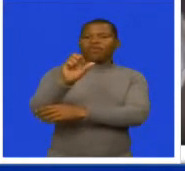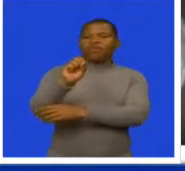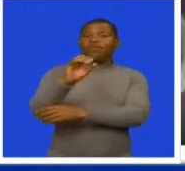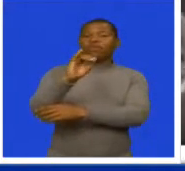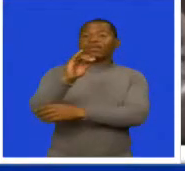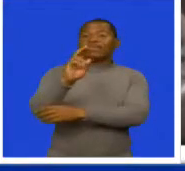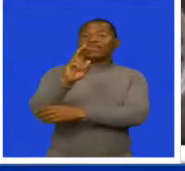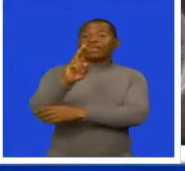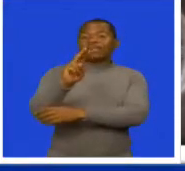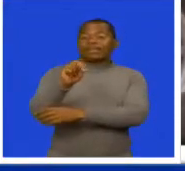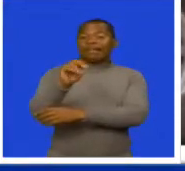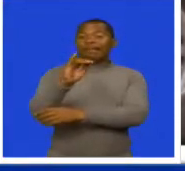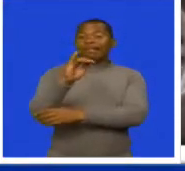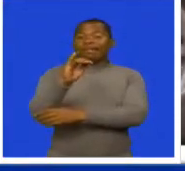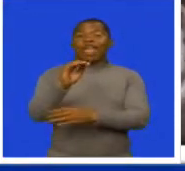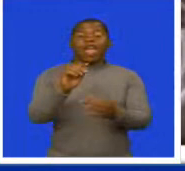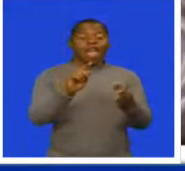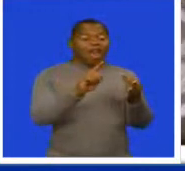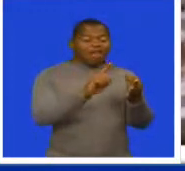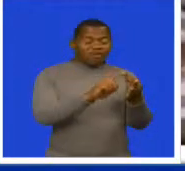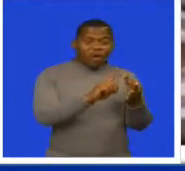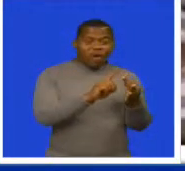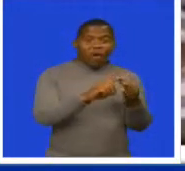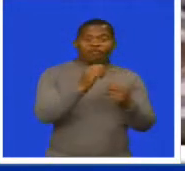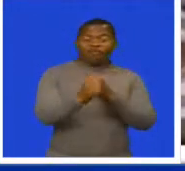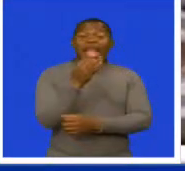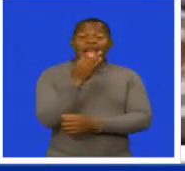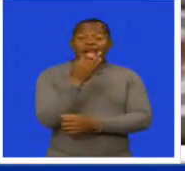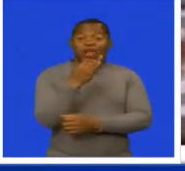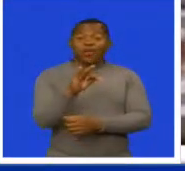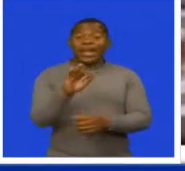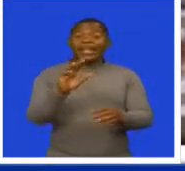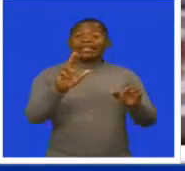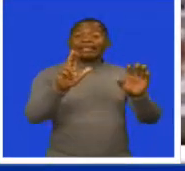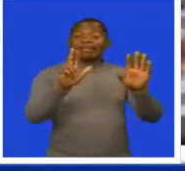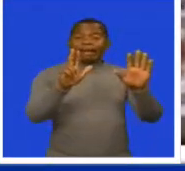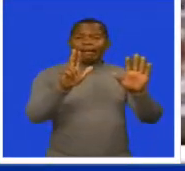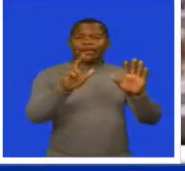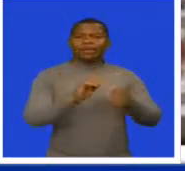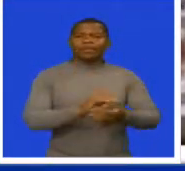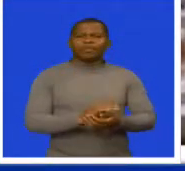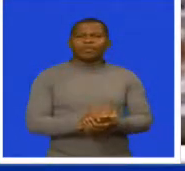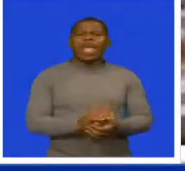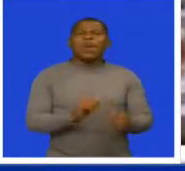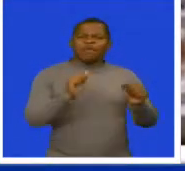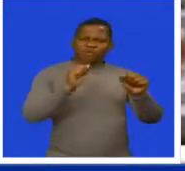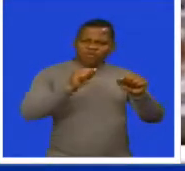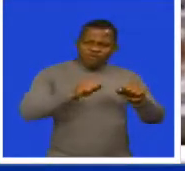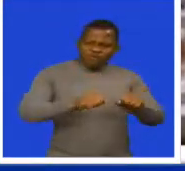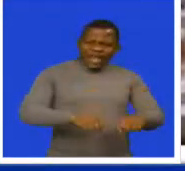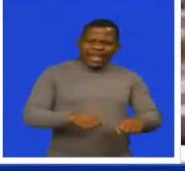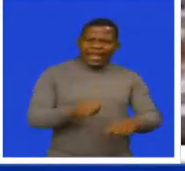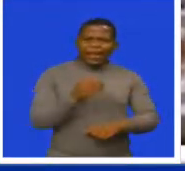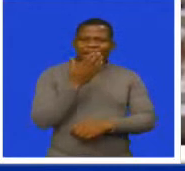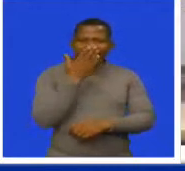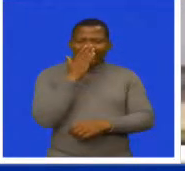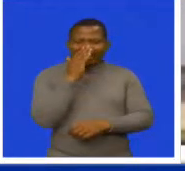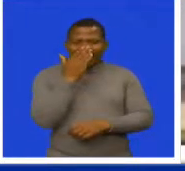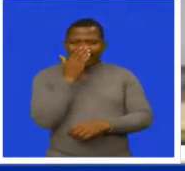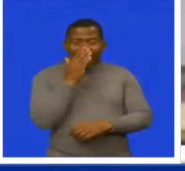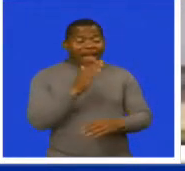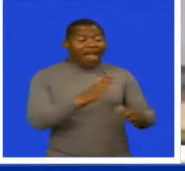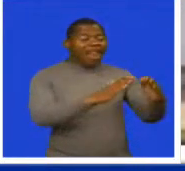nesiphohlongo wenzawo yasemkhangala bawavumile macala kanye netitolo enkundleni yakalomahasha ngesikhathi